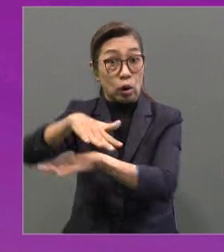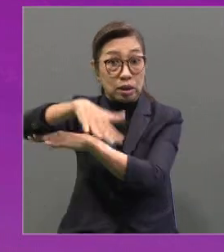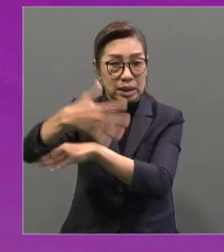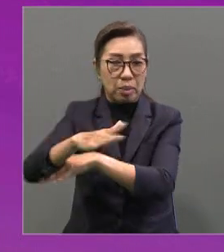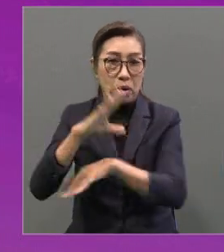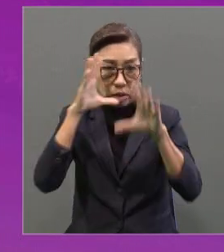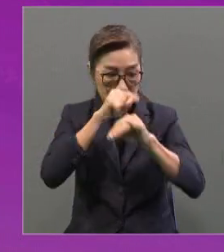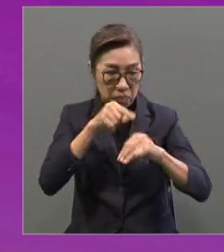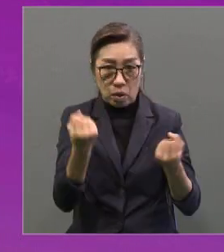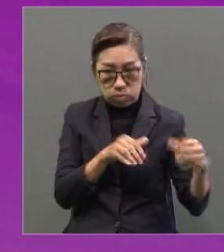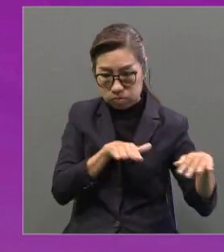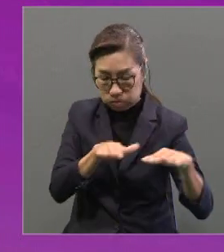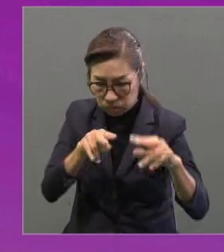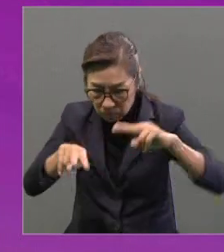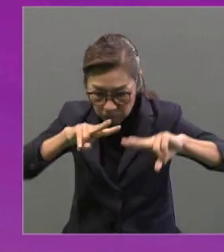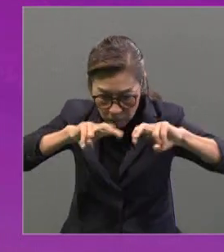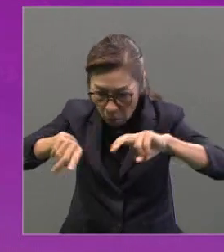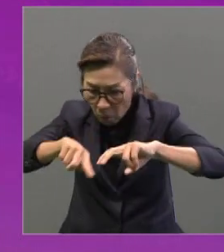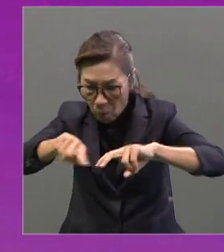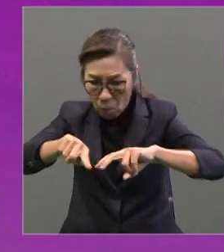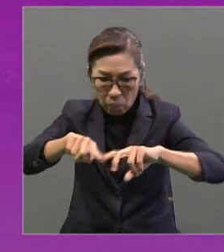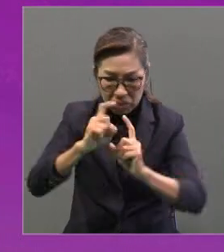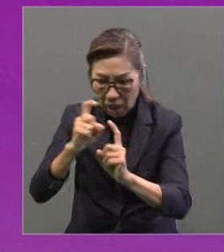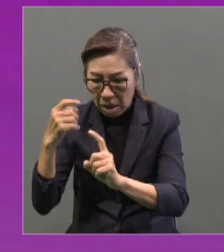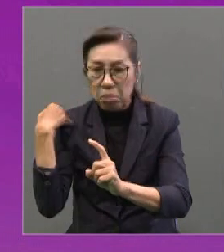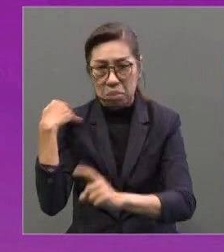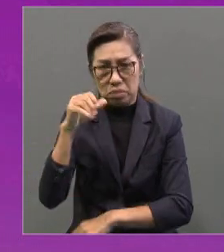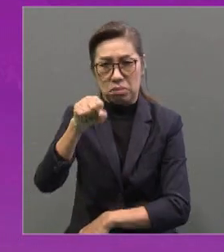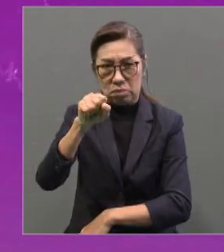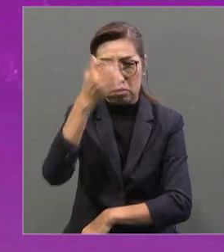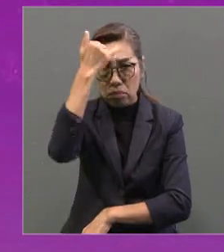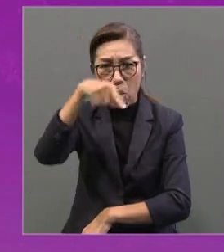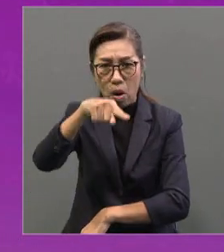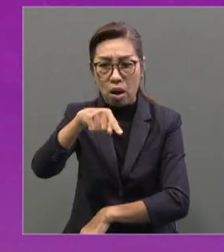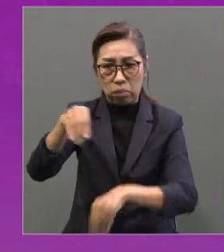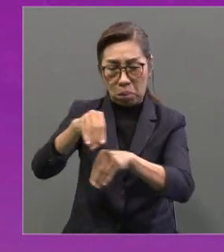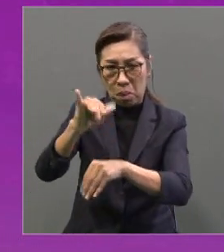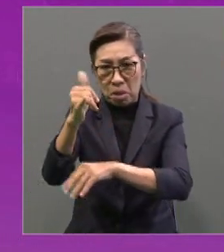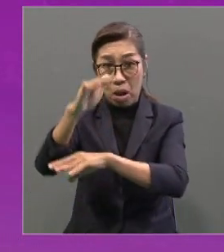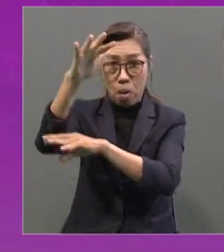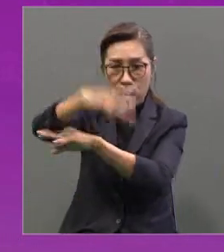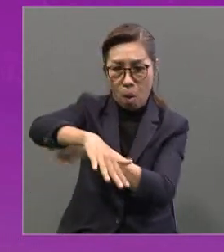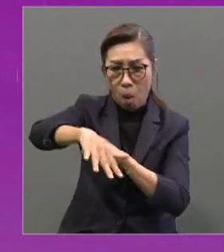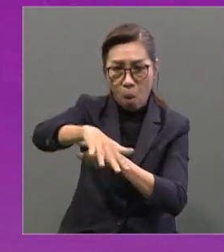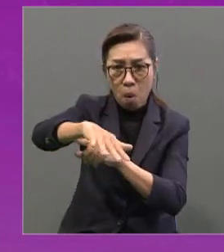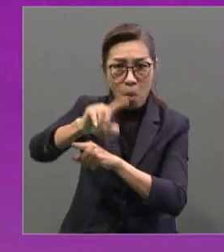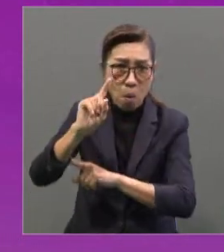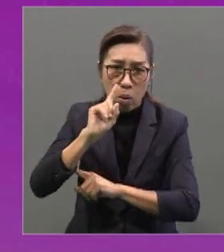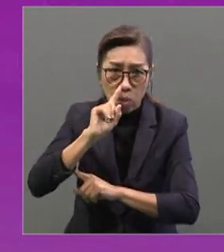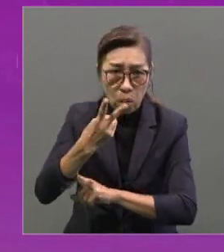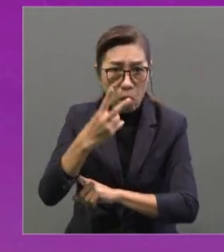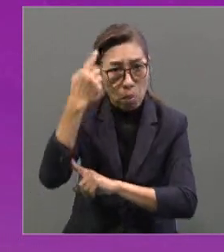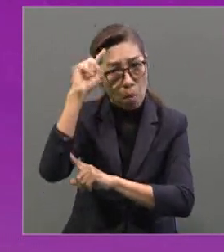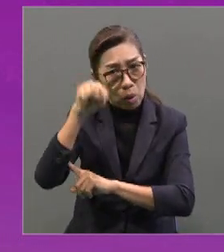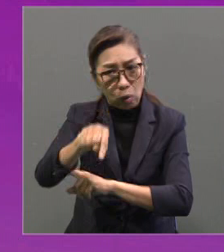เร่งเข้าไปสำรวจถามว่ามันอันตรายอยู่ไหมมันยังอันตรายอยู่เพราะว่าก็มีความไม่แน่นอนเหมือนกันว่าเอ๊ะจะเกิดเหตุการณ์อะไร